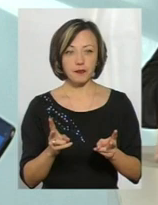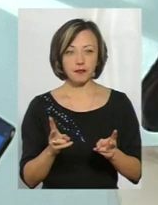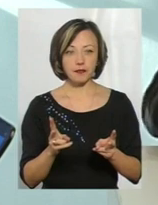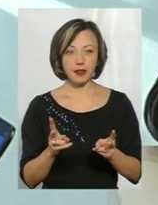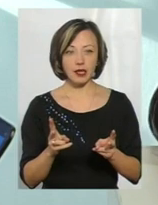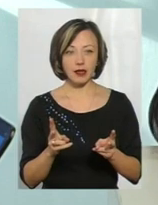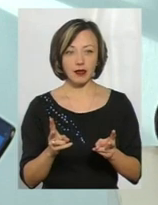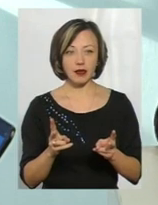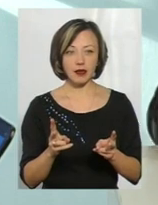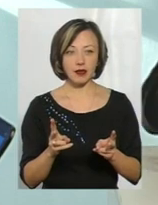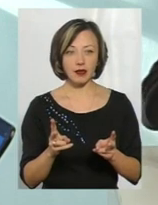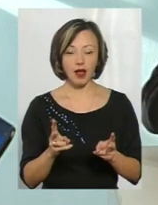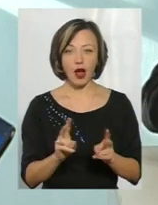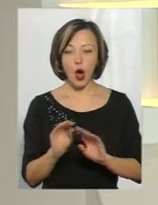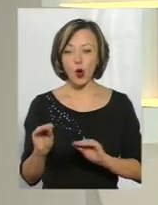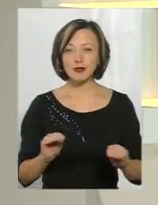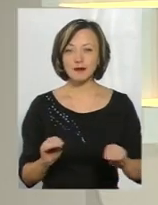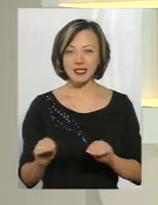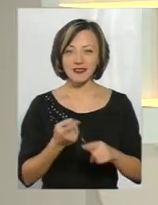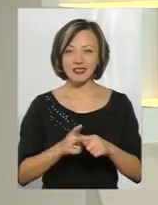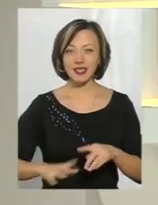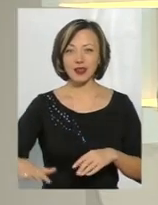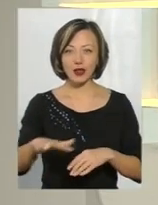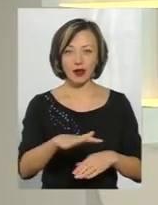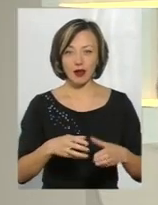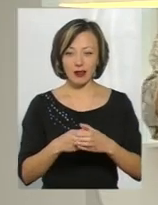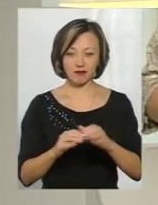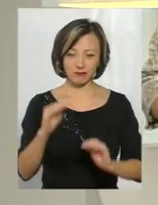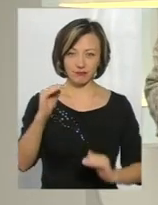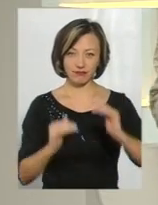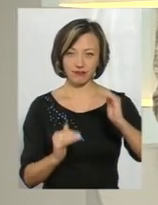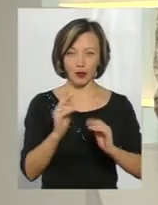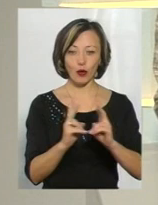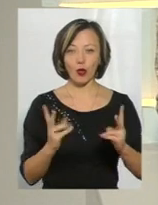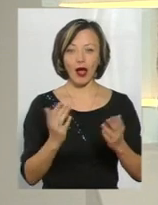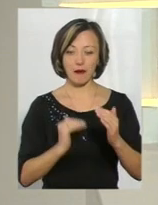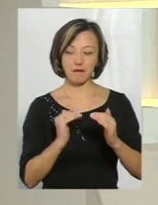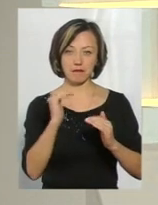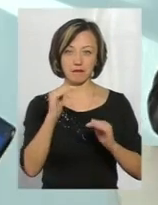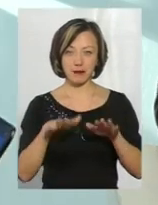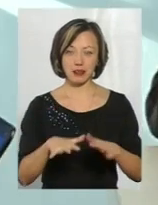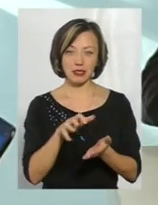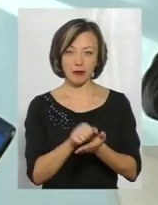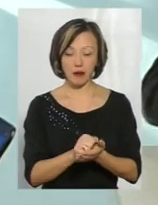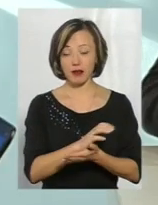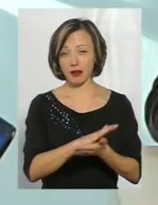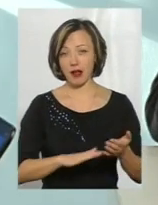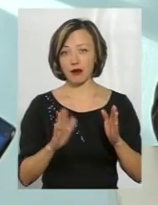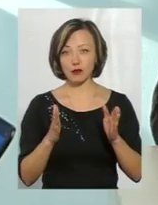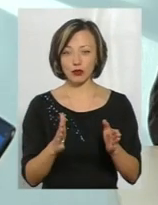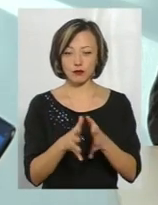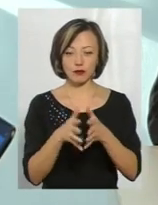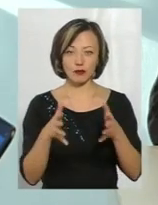розміститься у цій територіальній громаді, зокрема в Раді. На своєму Олімпі, так? Так, на своєму Олімпі. І потім вже далі вже, ну, будуть